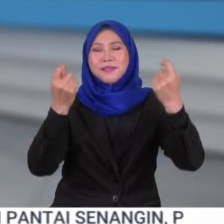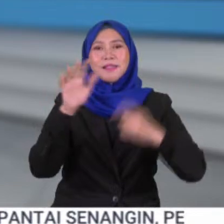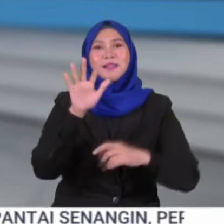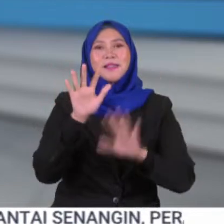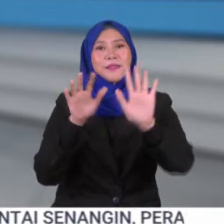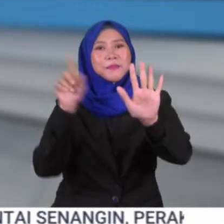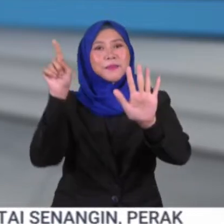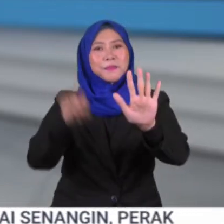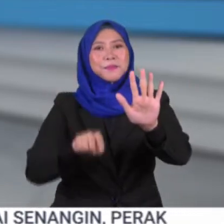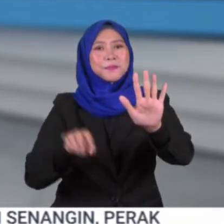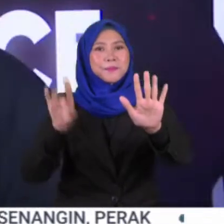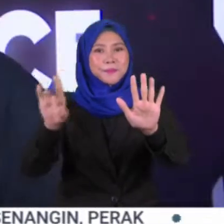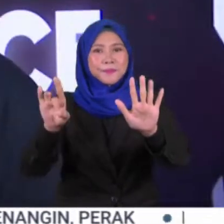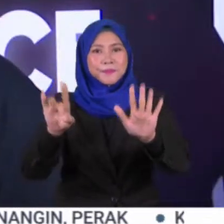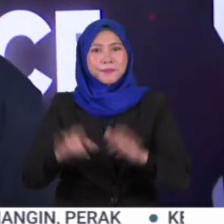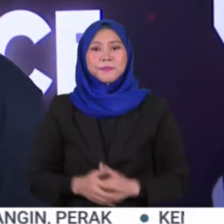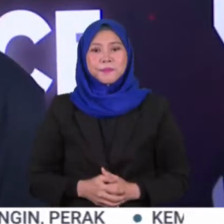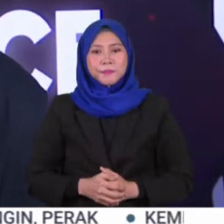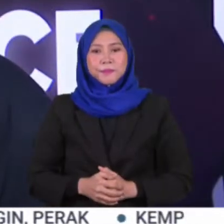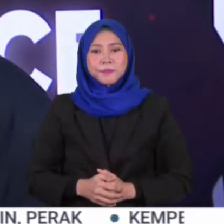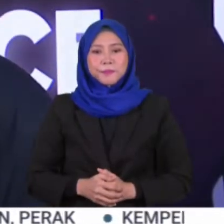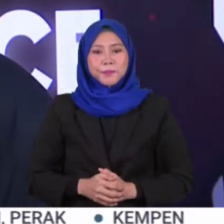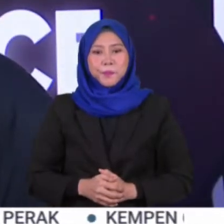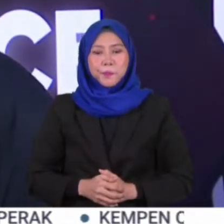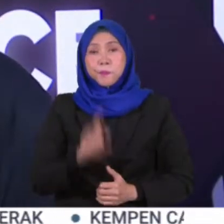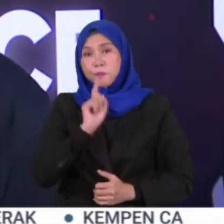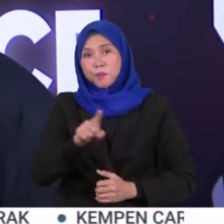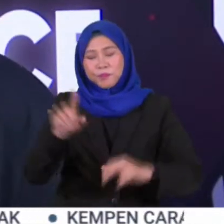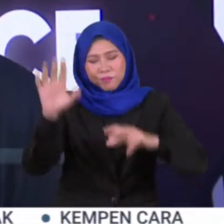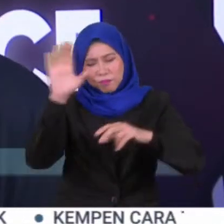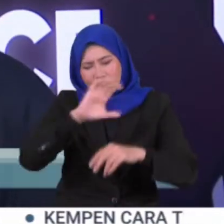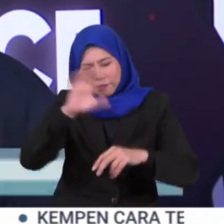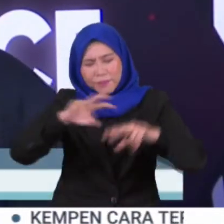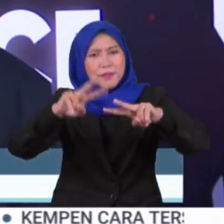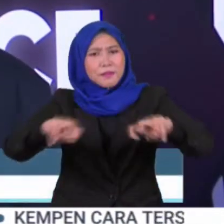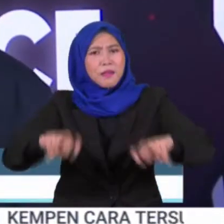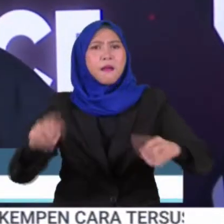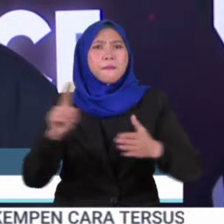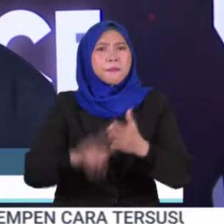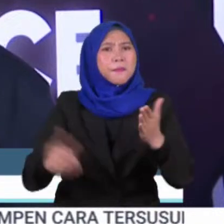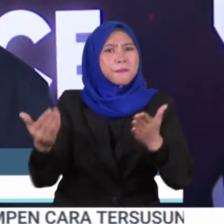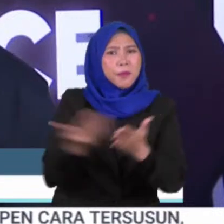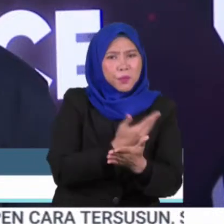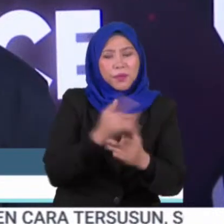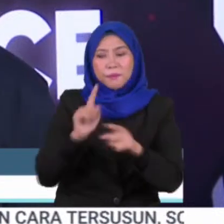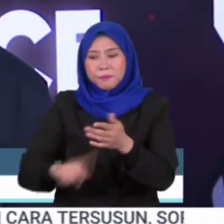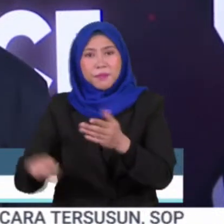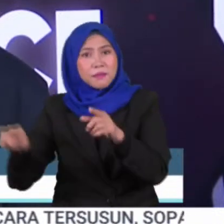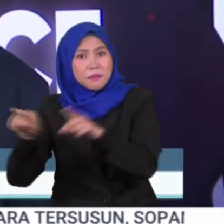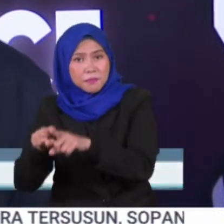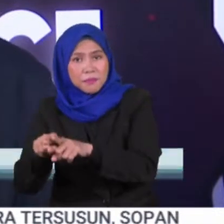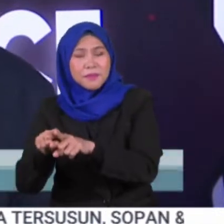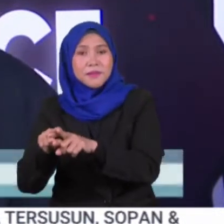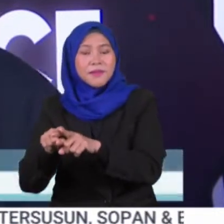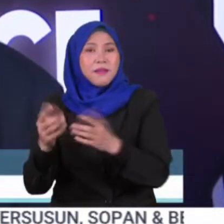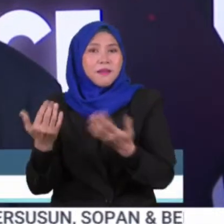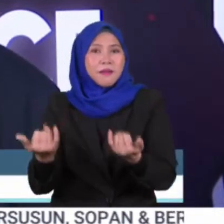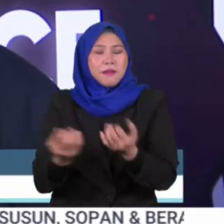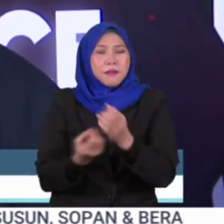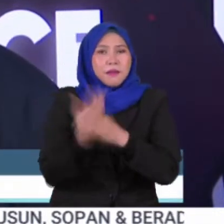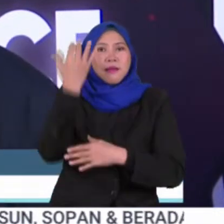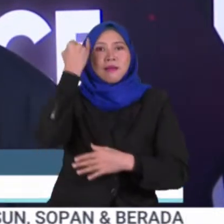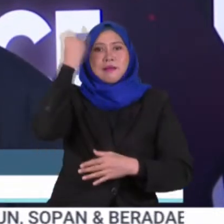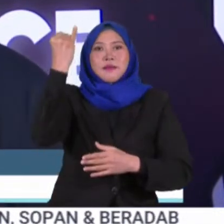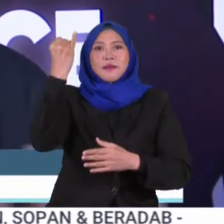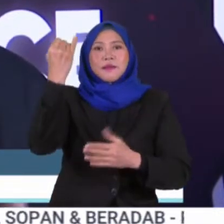5 Ogos ini. So kita orang keep researching apa yang baru dekat Malaysia, apa yang sama. So kita orang just keluar dengan new idea,